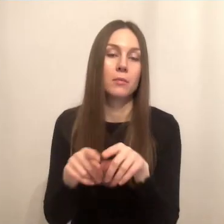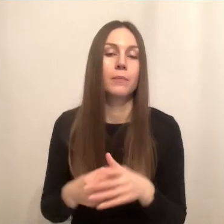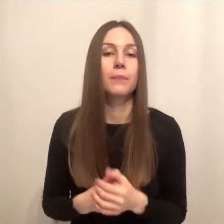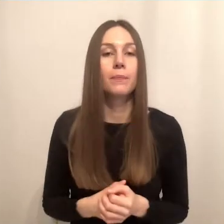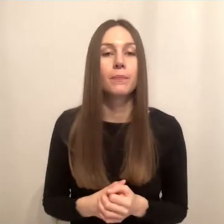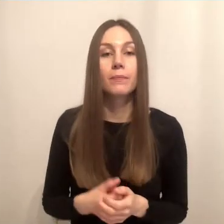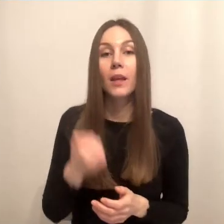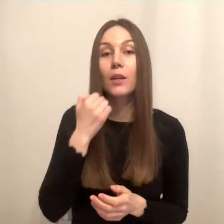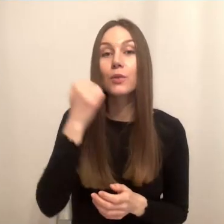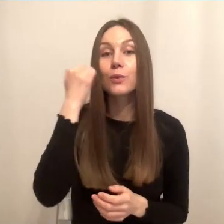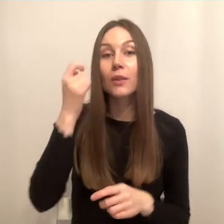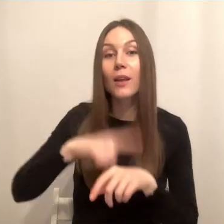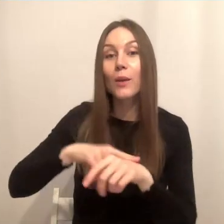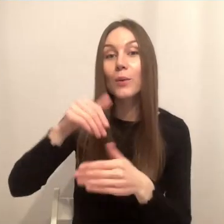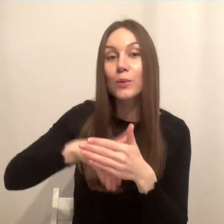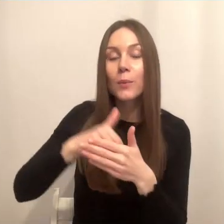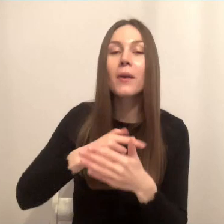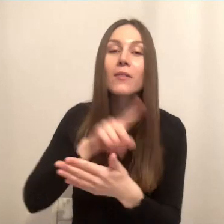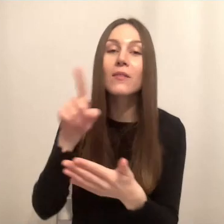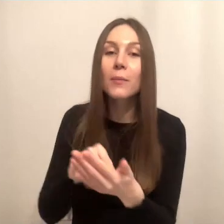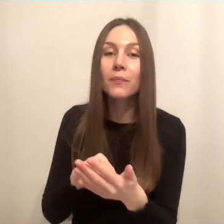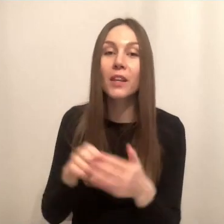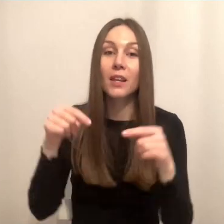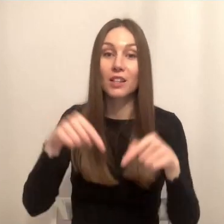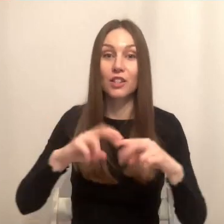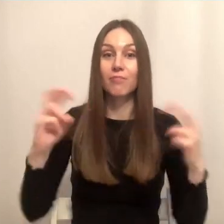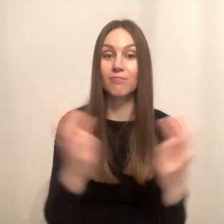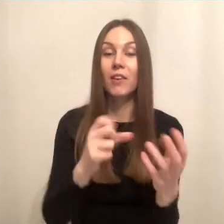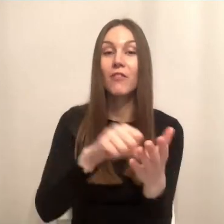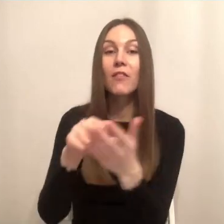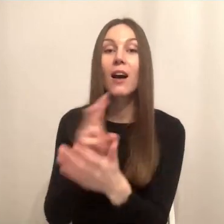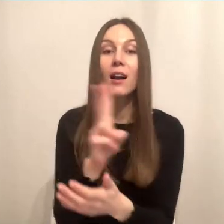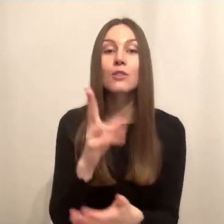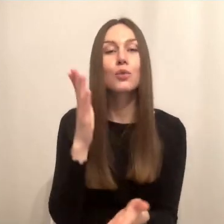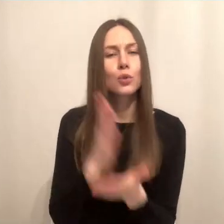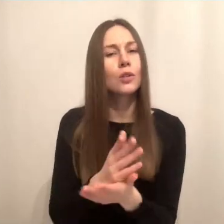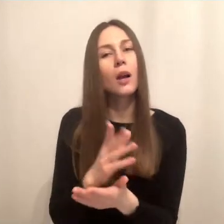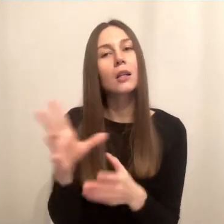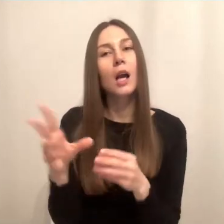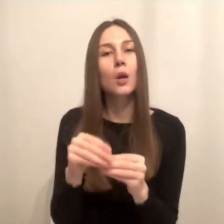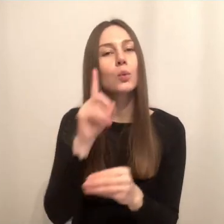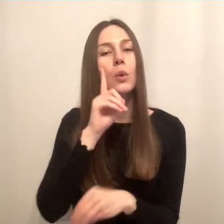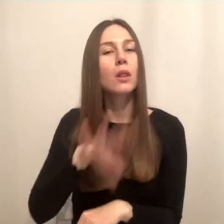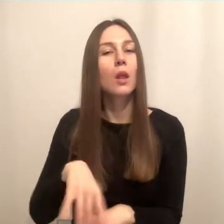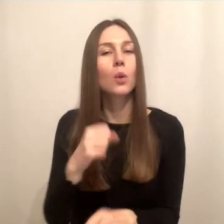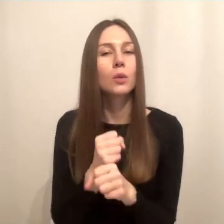Dėkui, su tau bet laiko, tai aš dar paklausiu, iš čia sėdinčių yra tokių, su kuriais nenorėtumėte dirbti kaip politinė